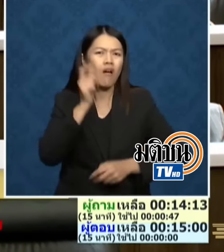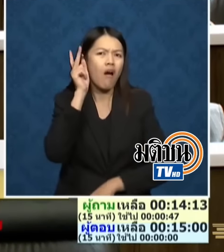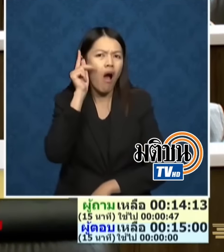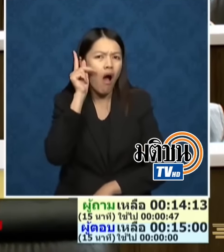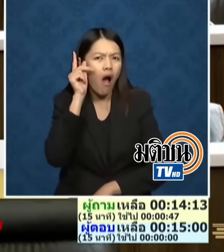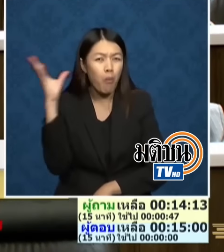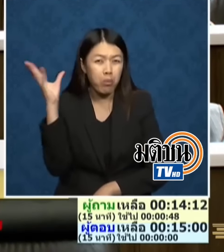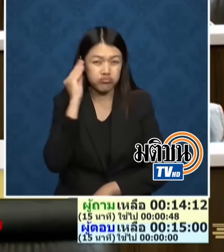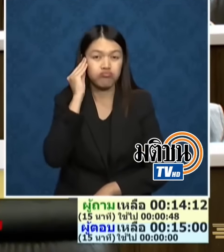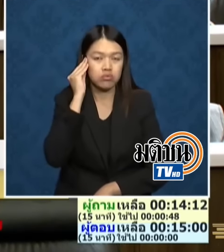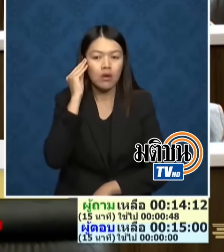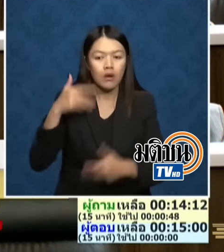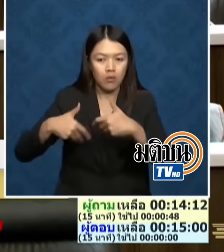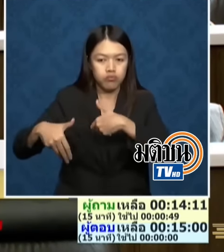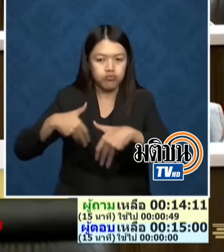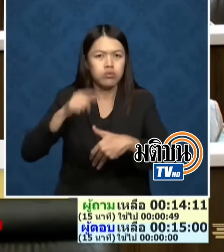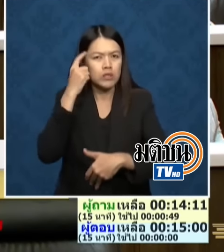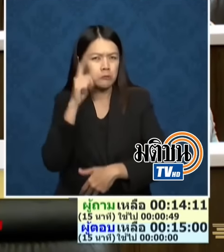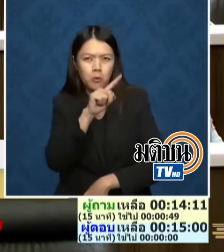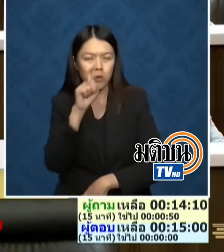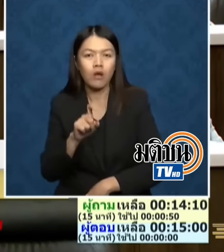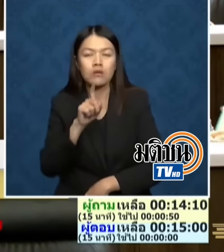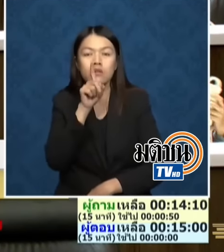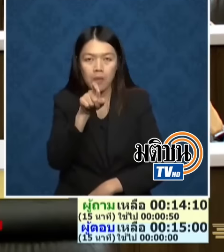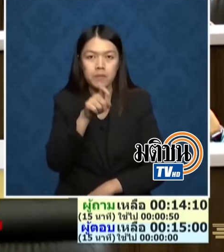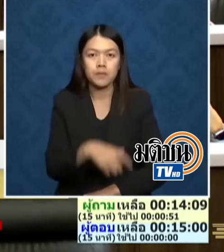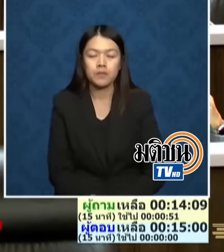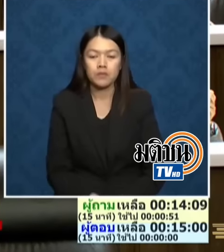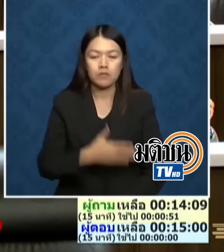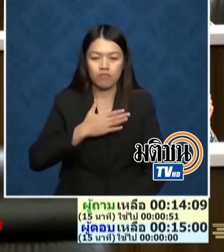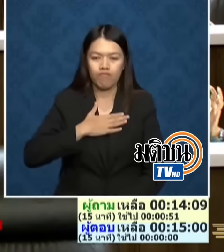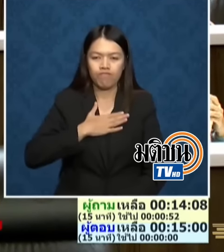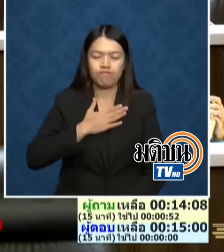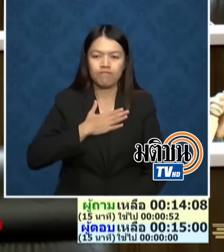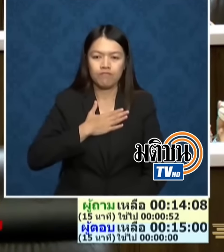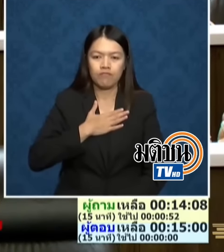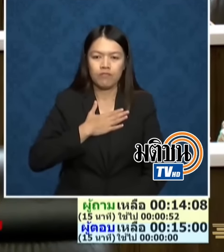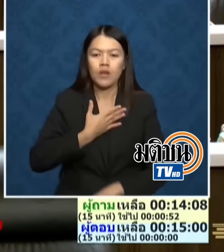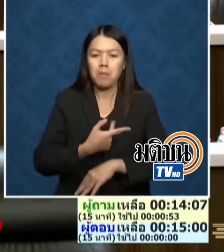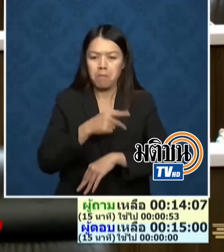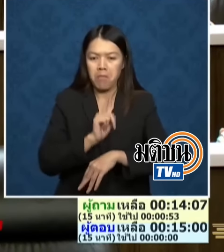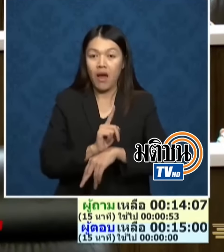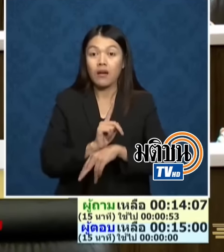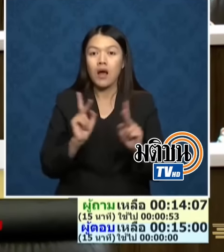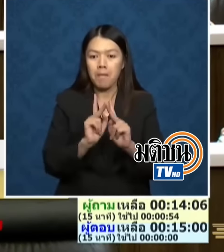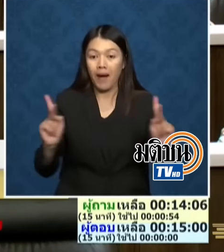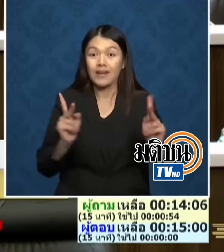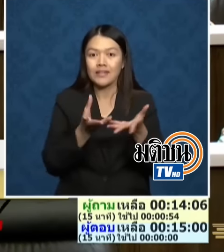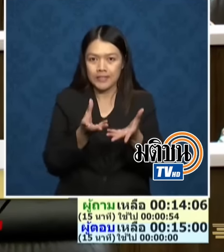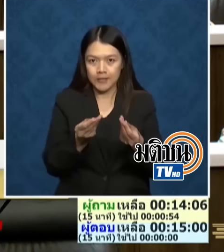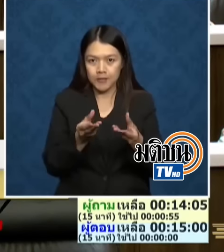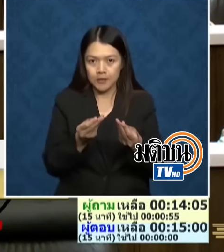งห้าและพี่น้องประชาชนได้สงสัยและผมก็ได้ในฐานะประทานกรรมธิการการที่ดิน